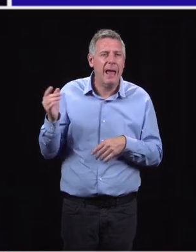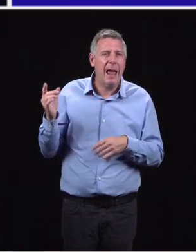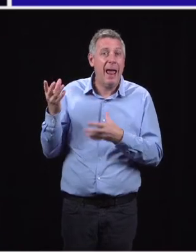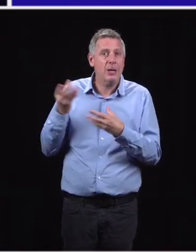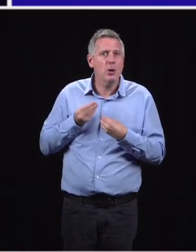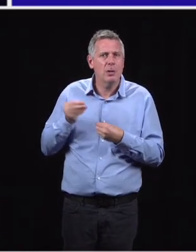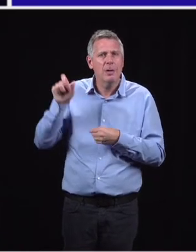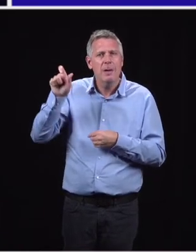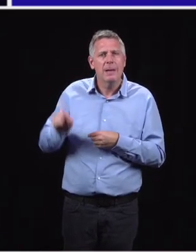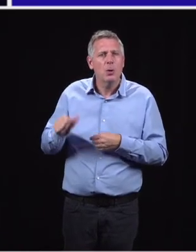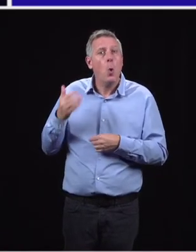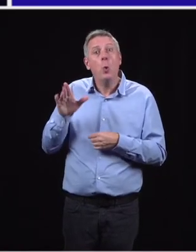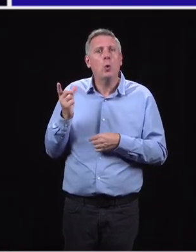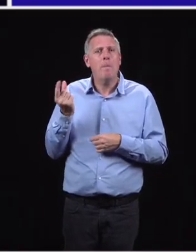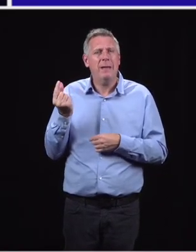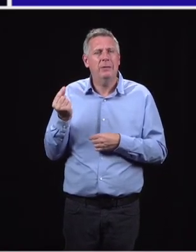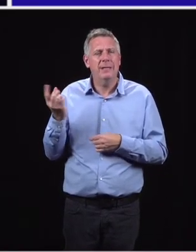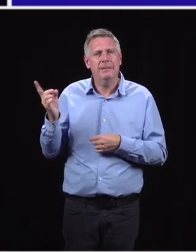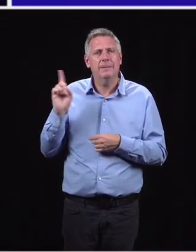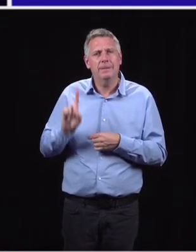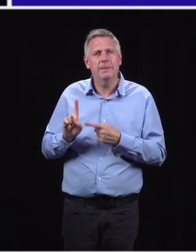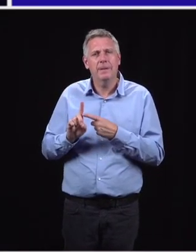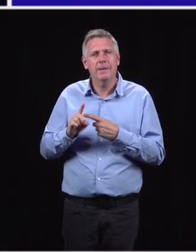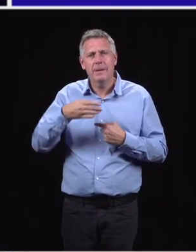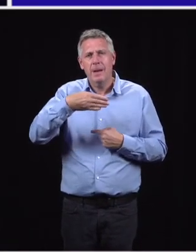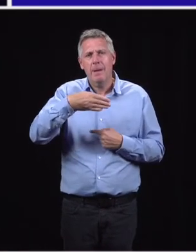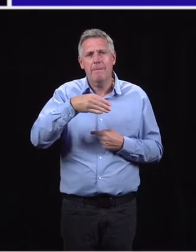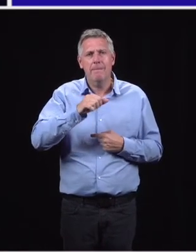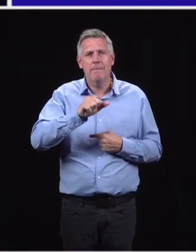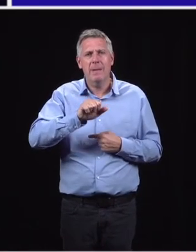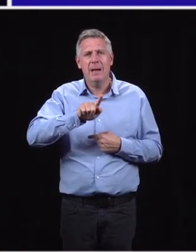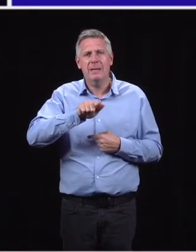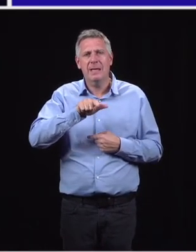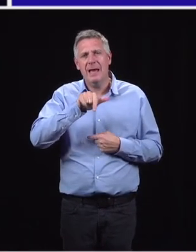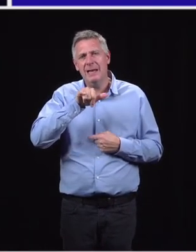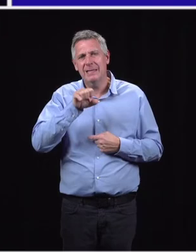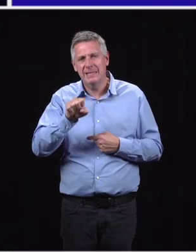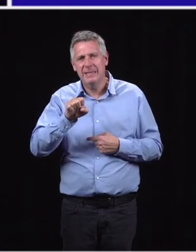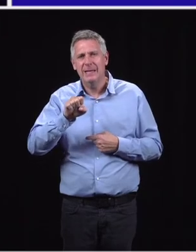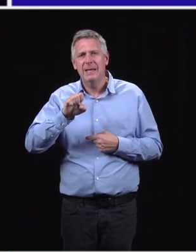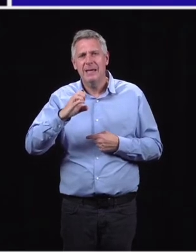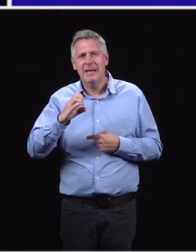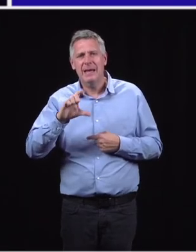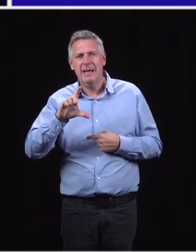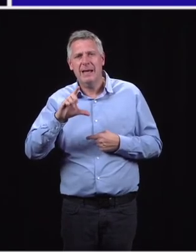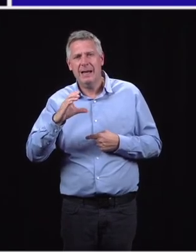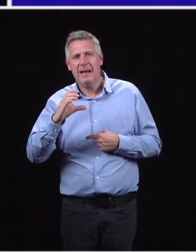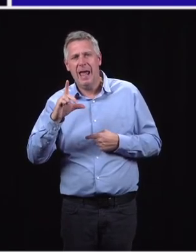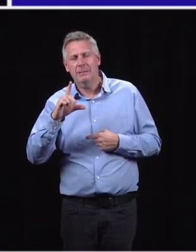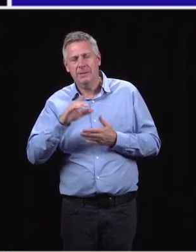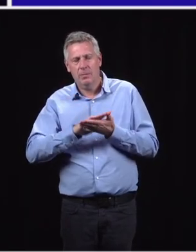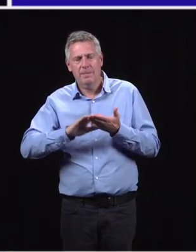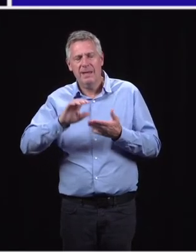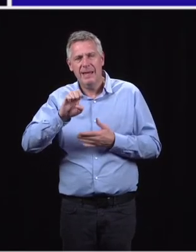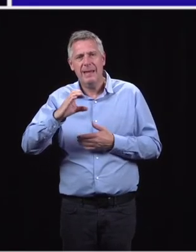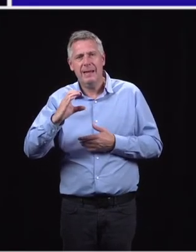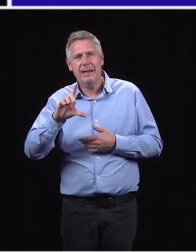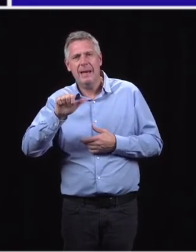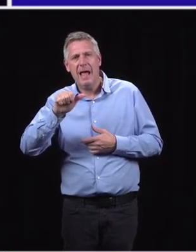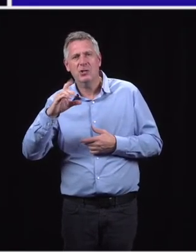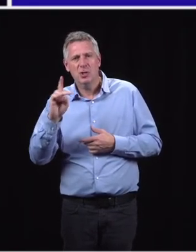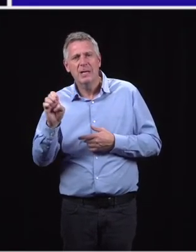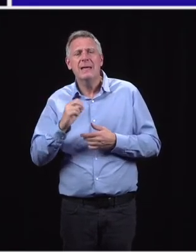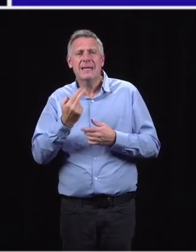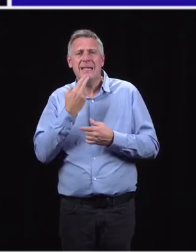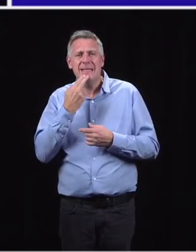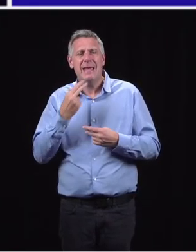un autre partenaire et c'est Magali et clash responsable QVT qualité de vie au travail qui va venir nous rejoindre